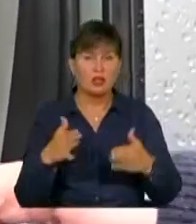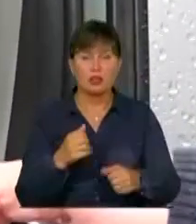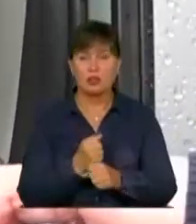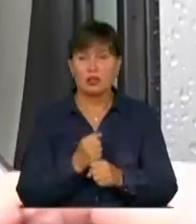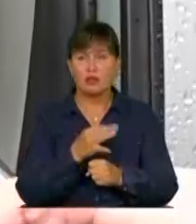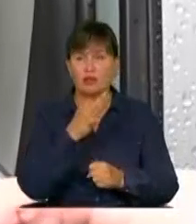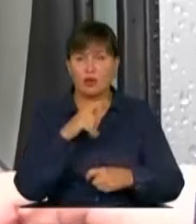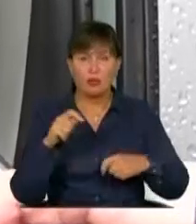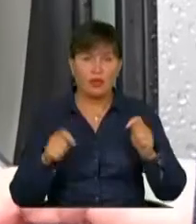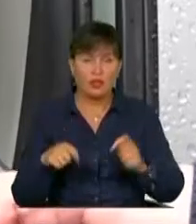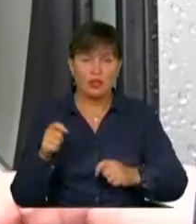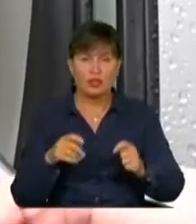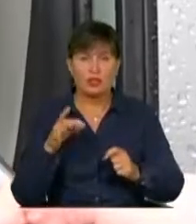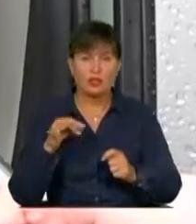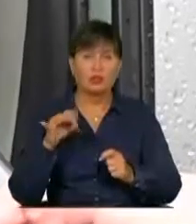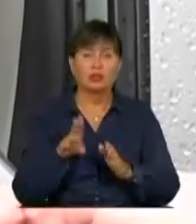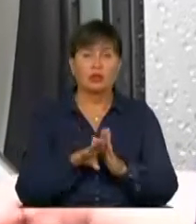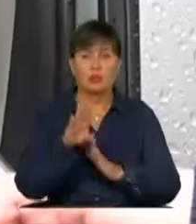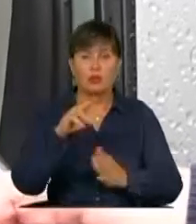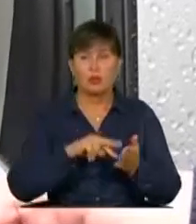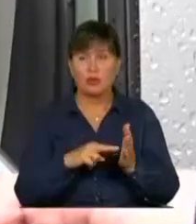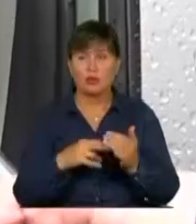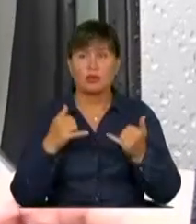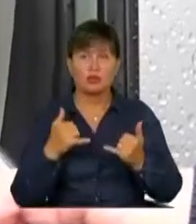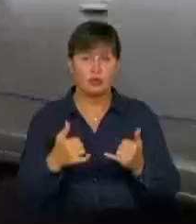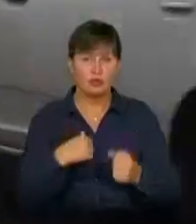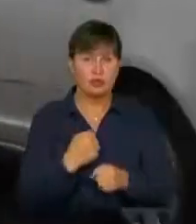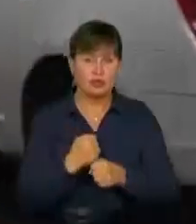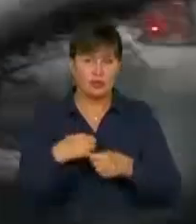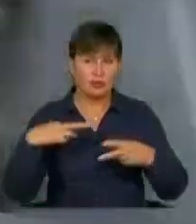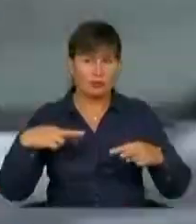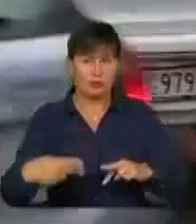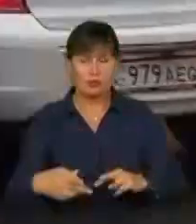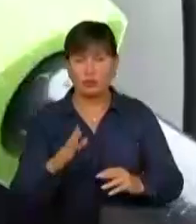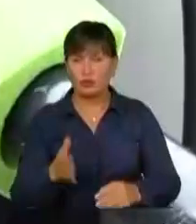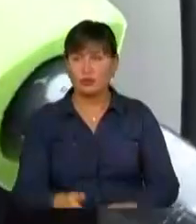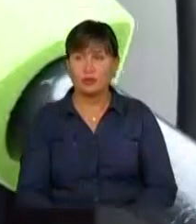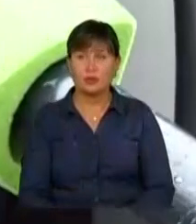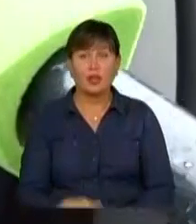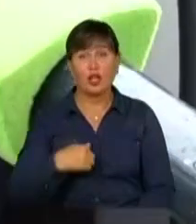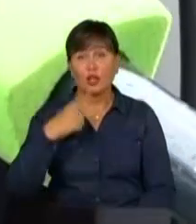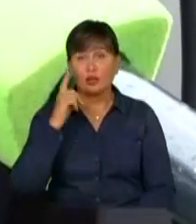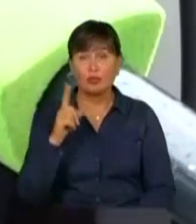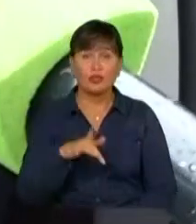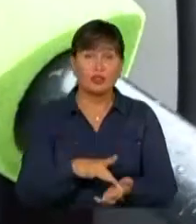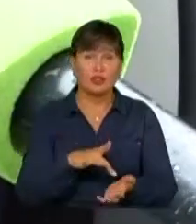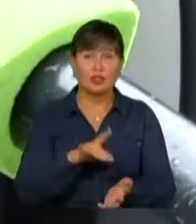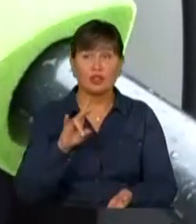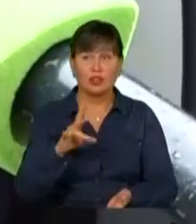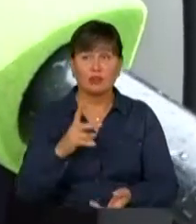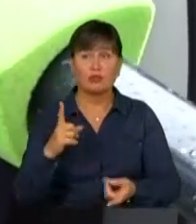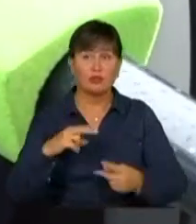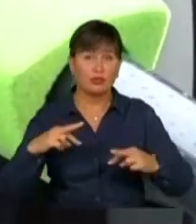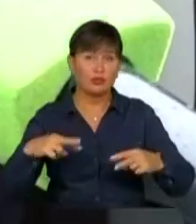во время дождя и при заездах на подъем. Планирую сегодня заехать в шиномонтаж. Я думаю, что к середине ноября стоит